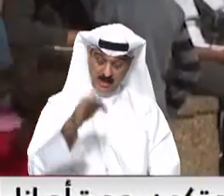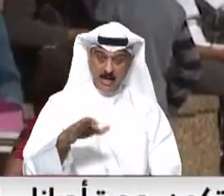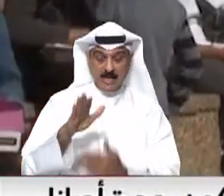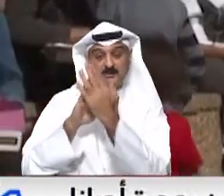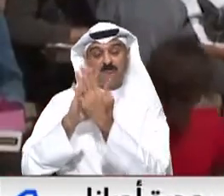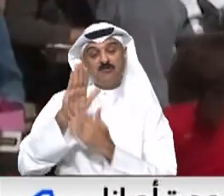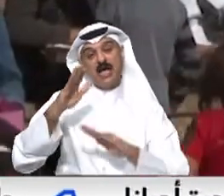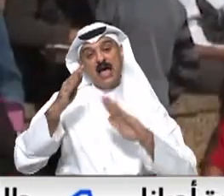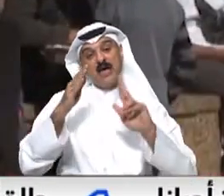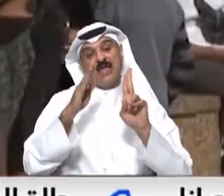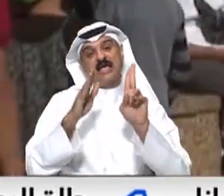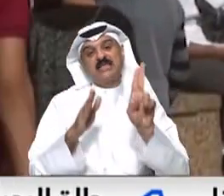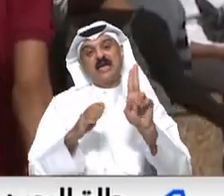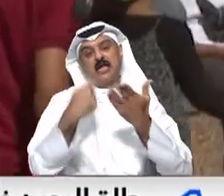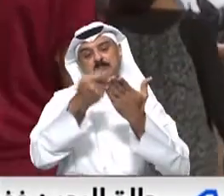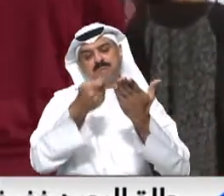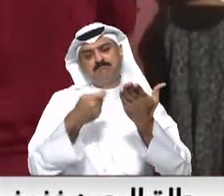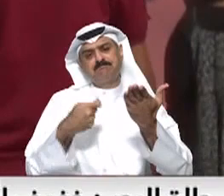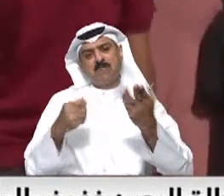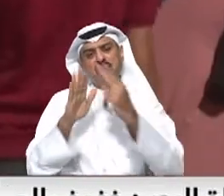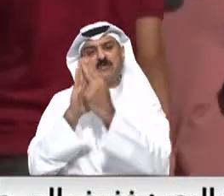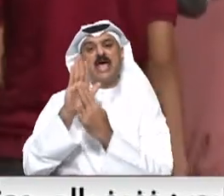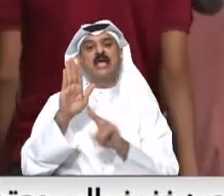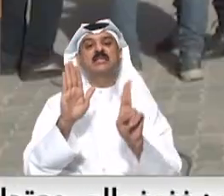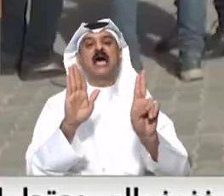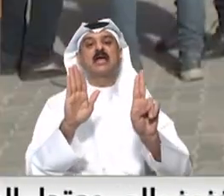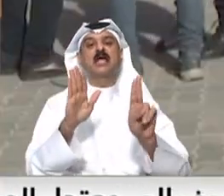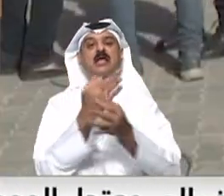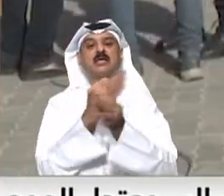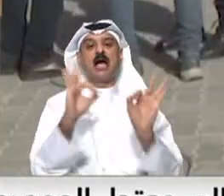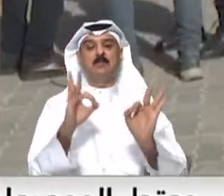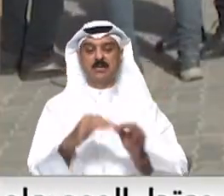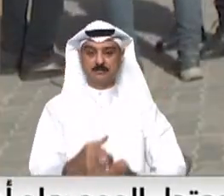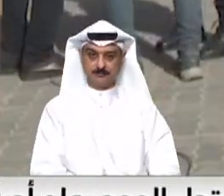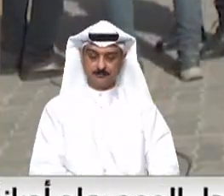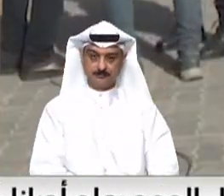والإفراج التام عن المعتقلين.